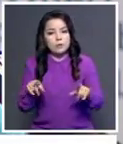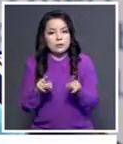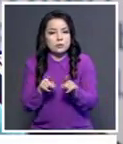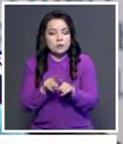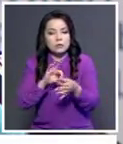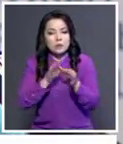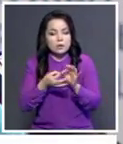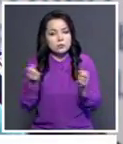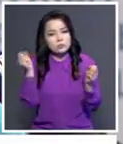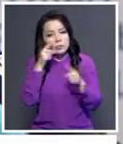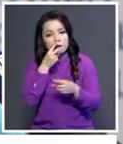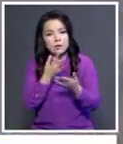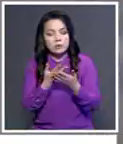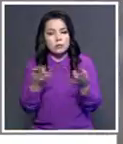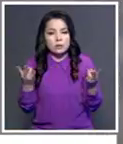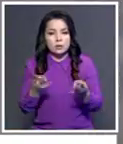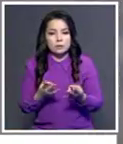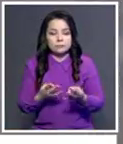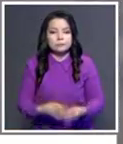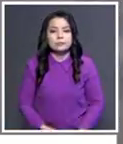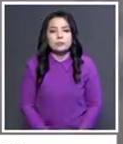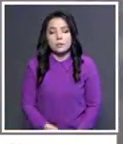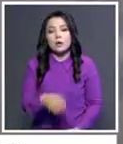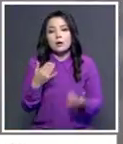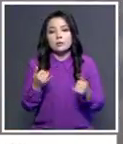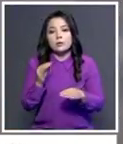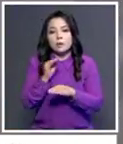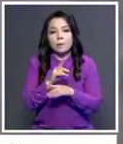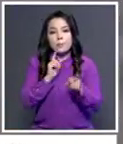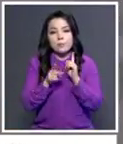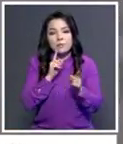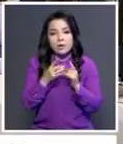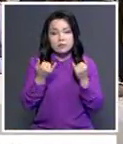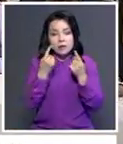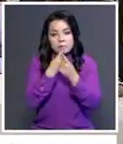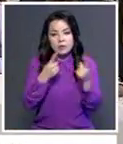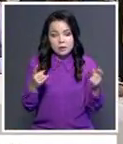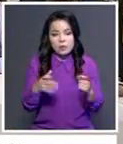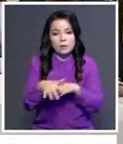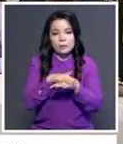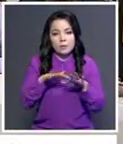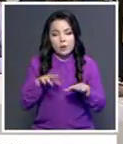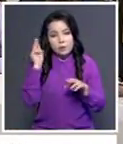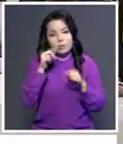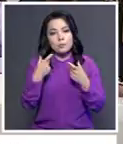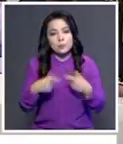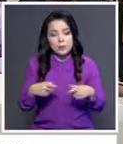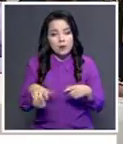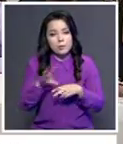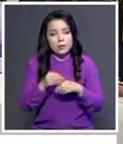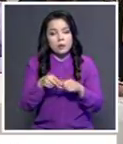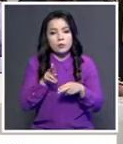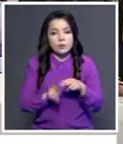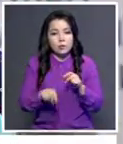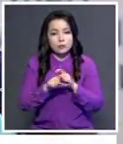өмірімен егжей-тегжейлі танысуы керек. Сонымен қатар бүгінгі брифингте министр мектеп бітірушілердің кешіне қатысты пікір